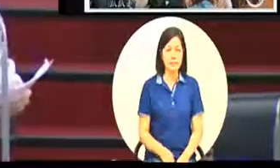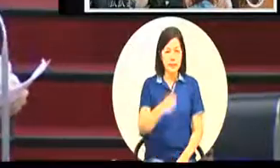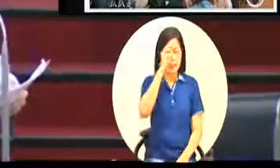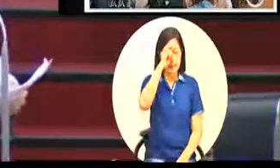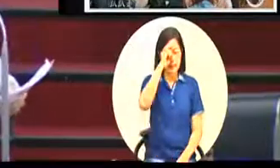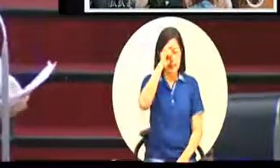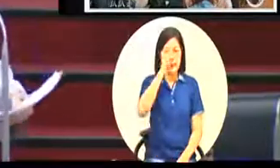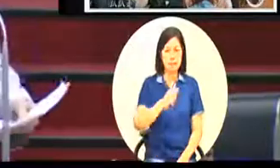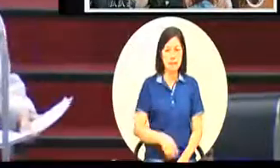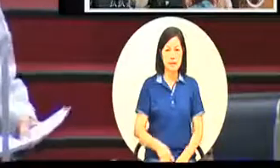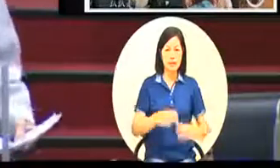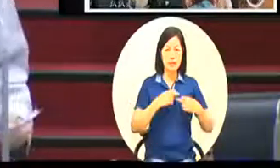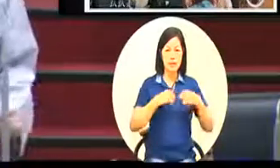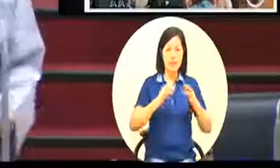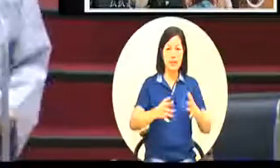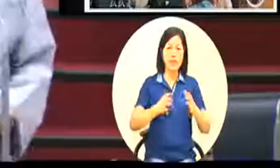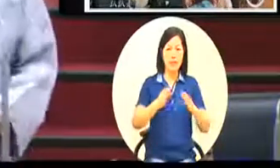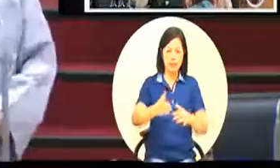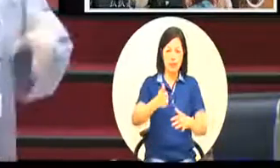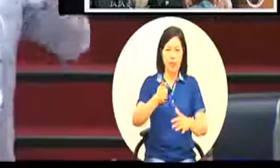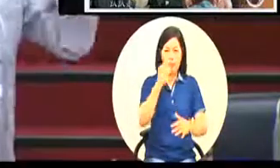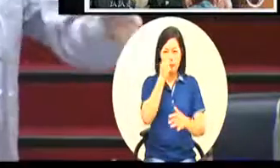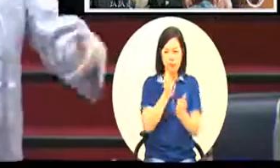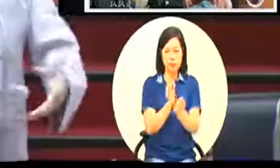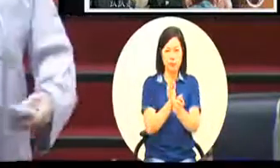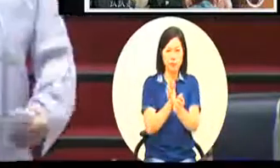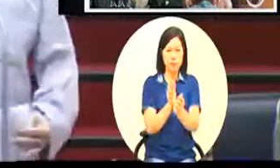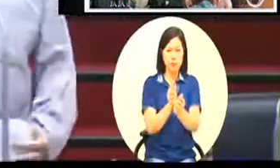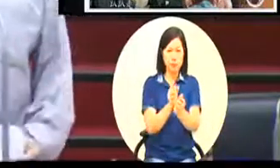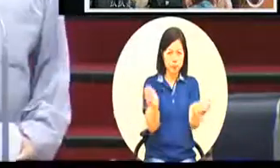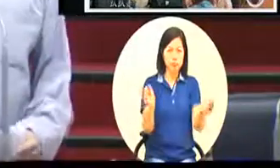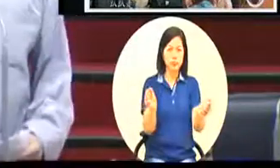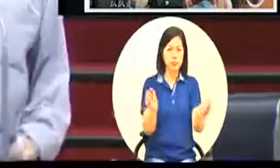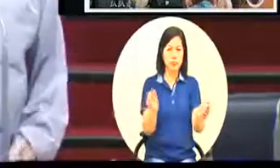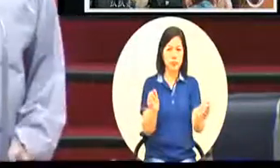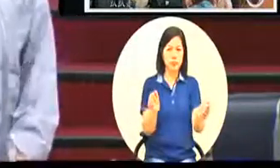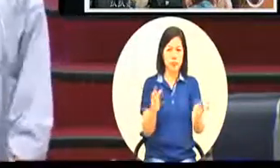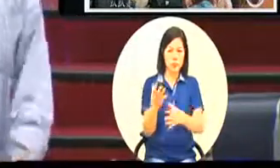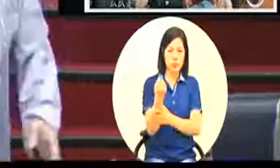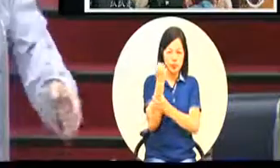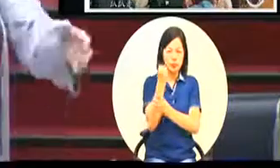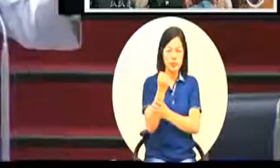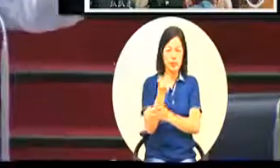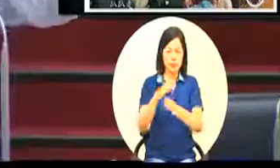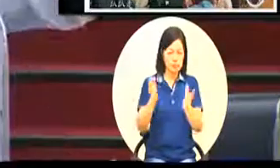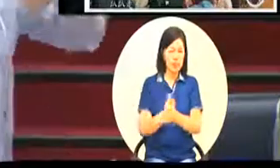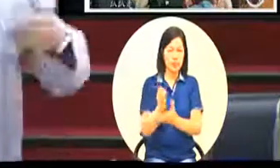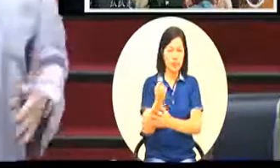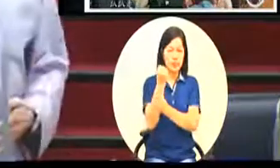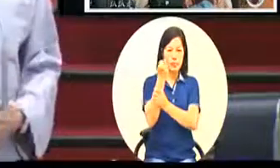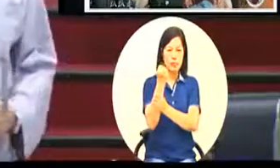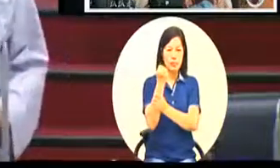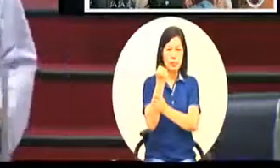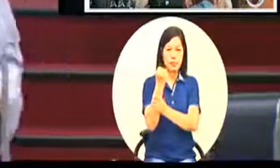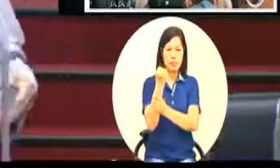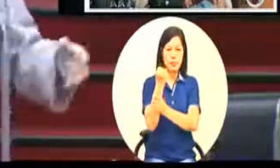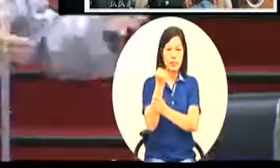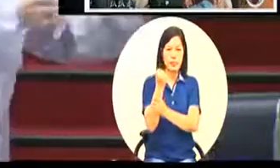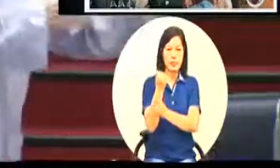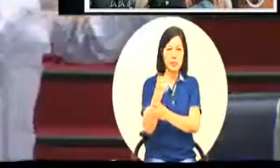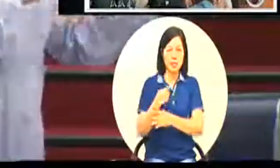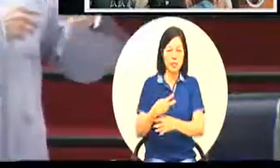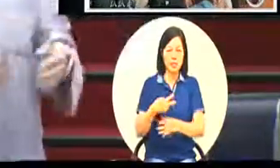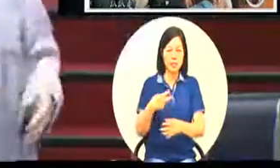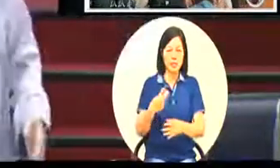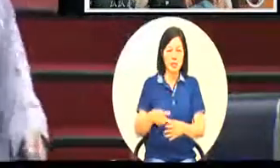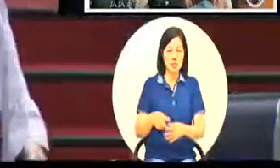到蔡英文总统甲阁下，但全力无条件支持啦。 三猪小猪拢送来我遐呢，我就送去